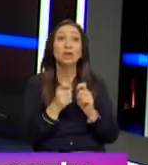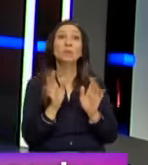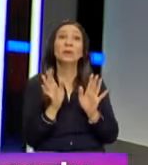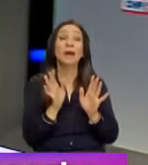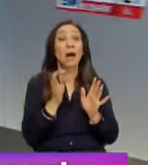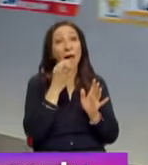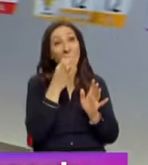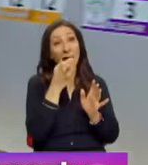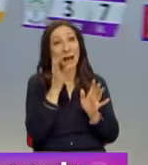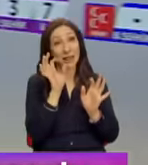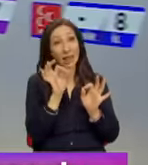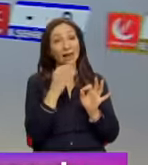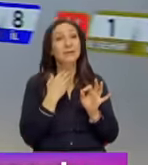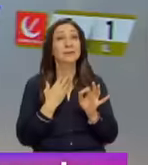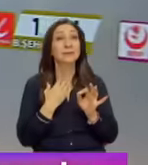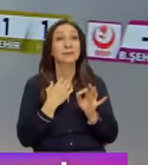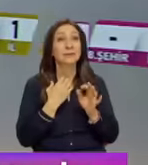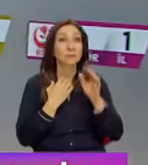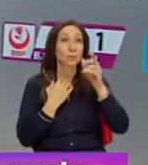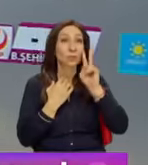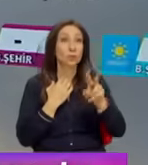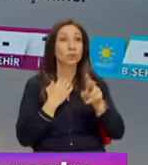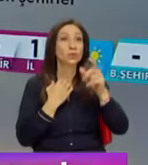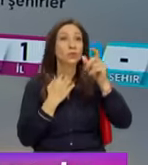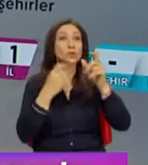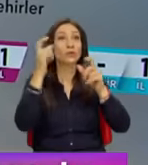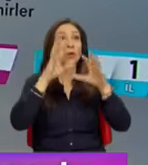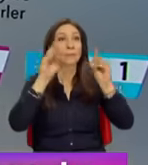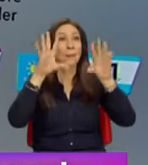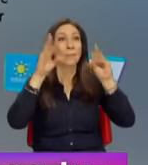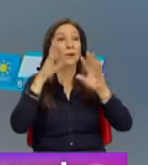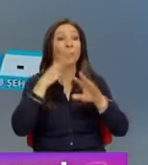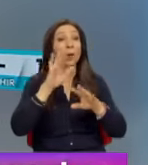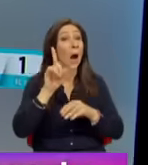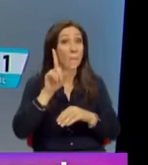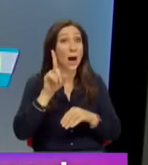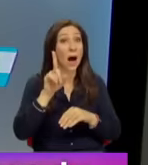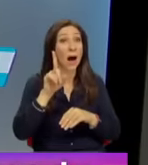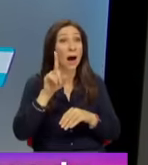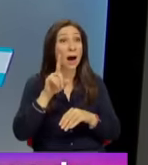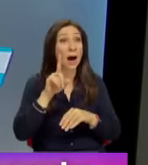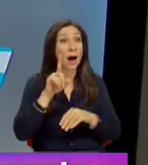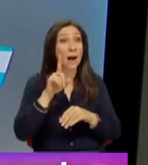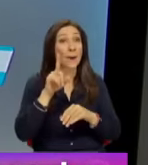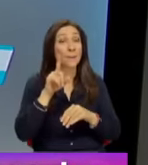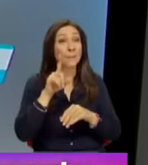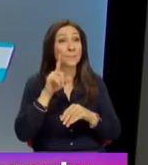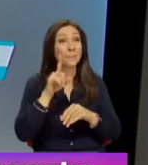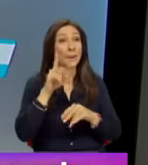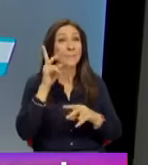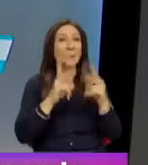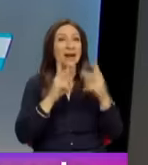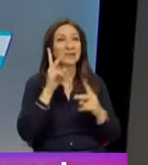değişmedi. Ankara'da böyle görüyorsunuz Türkiye haritasında bir yanıp sönme yok. Fakat hani